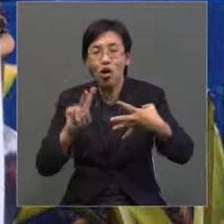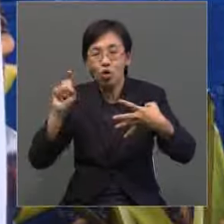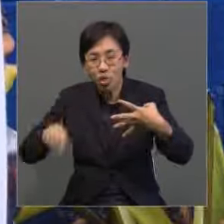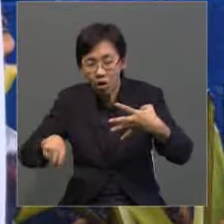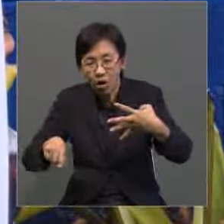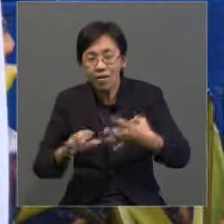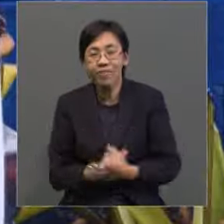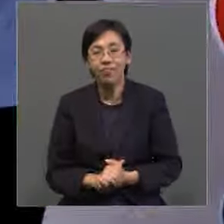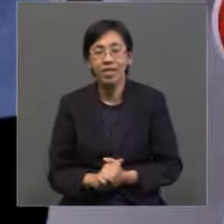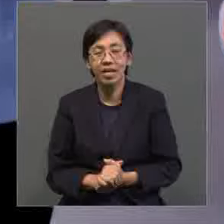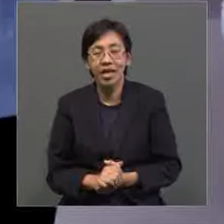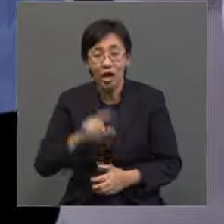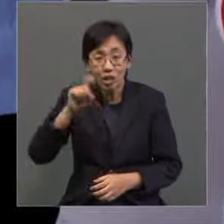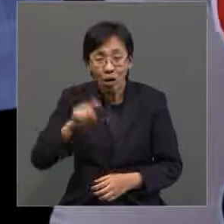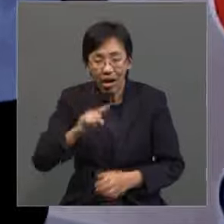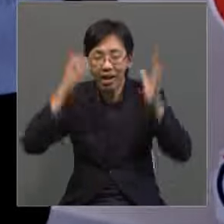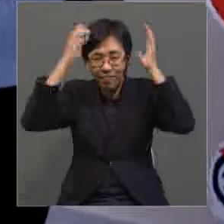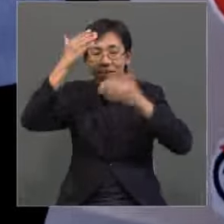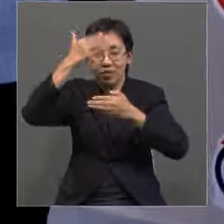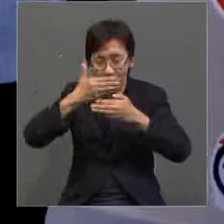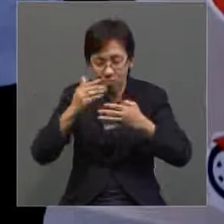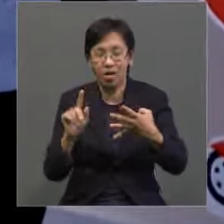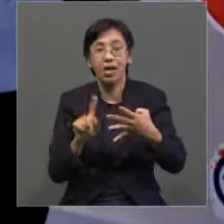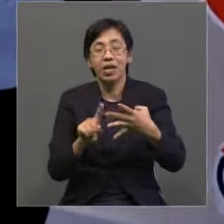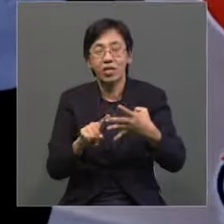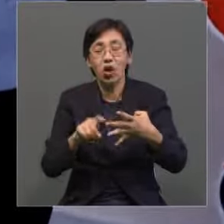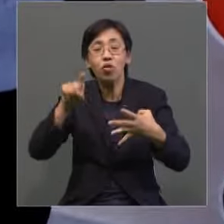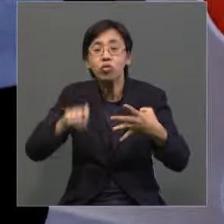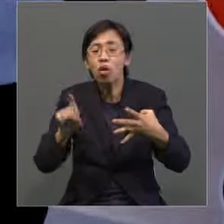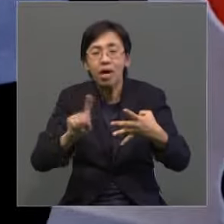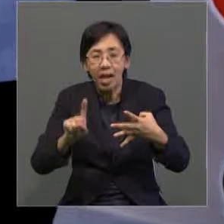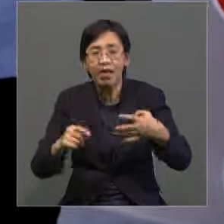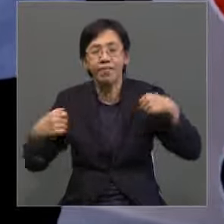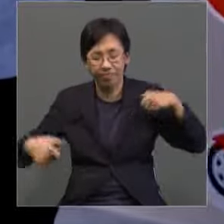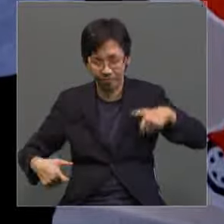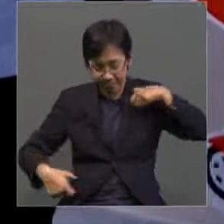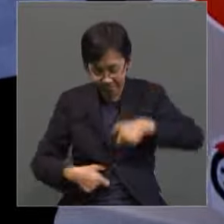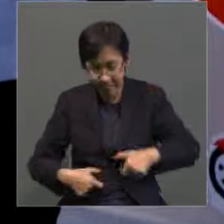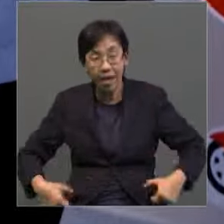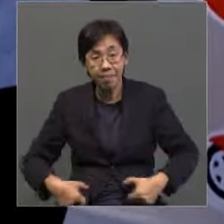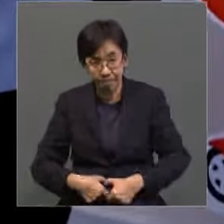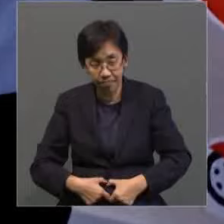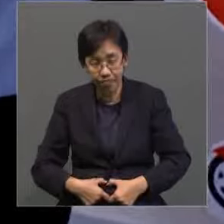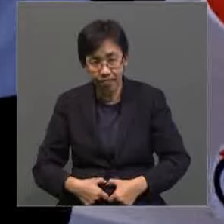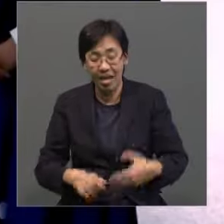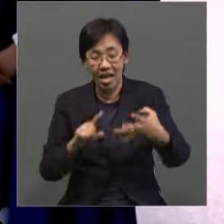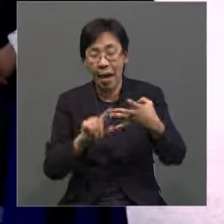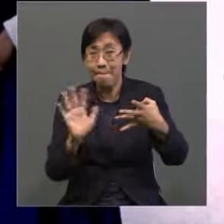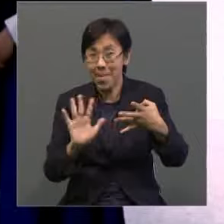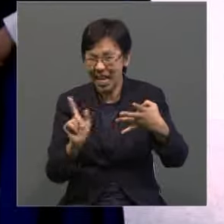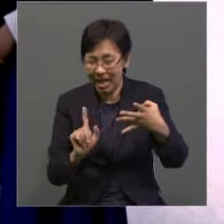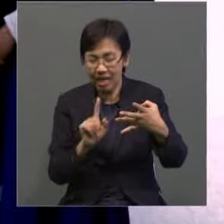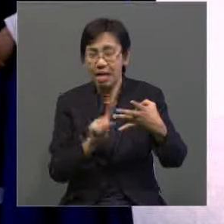ก็คือต้องสวมหมวกนิรภัยต้อง2ก็คือต้องคาดเข็มขัดนิรภัยไม่2ก็คือ